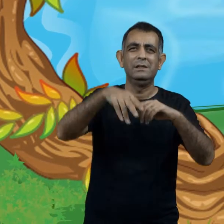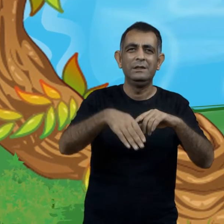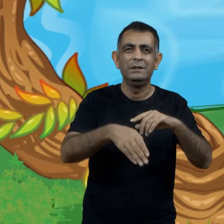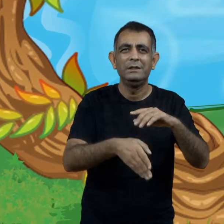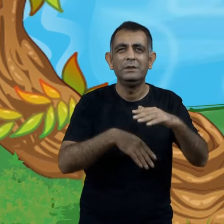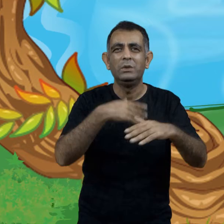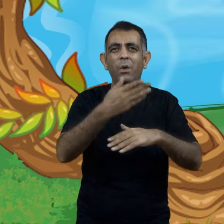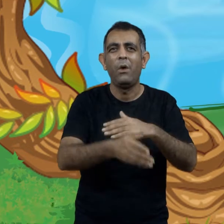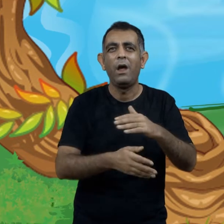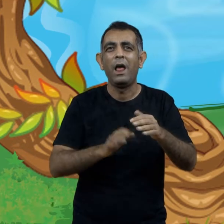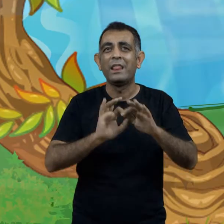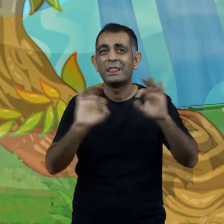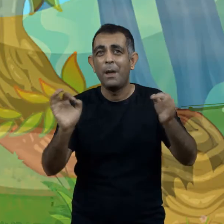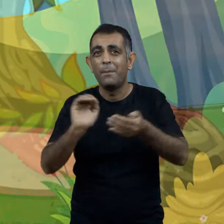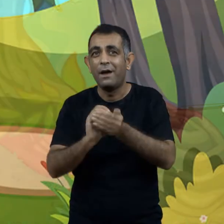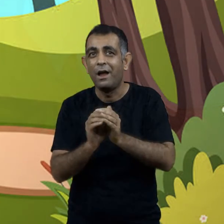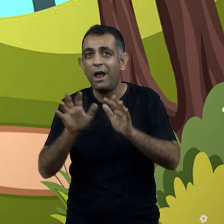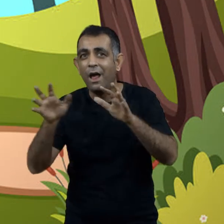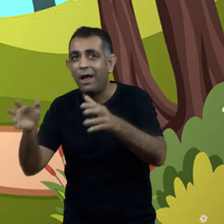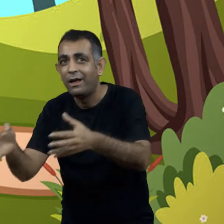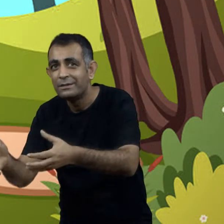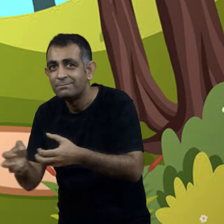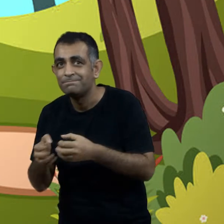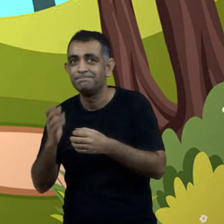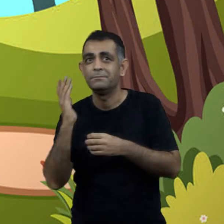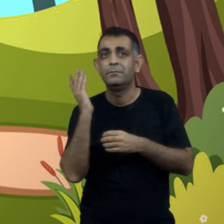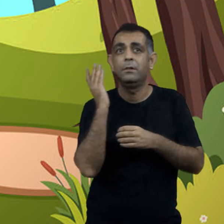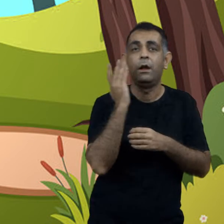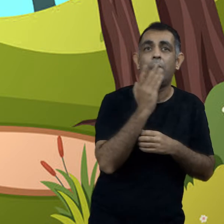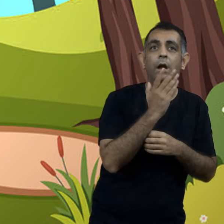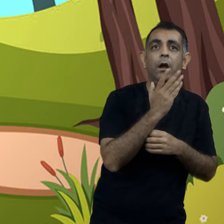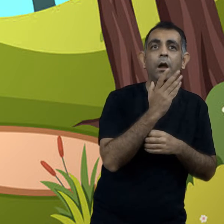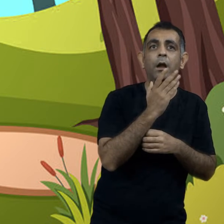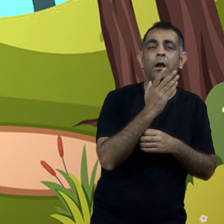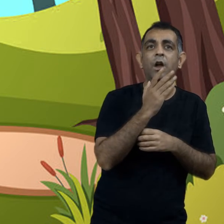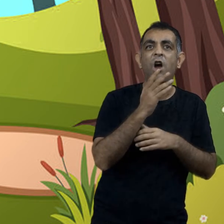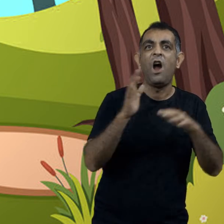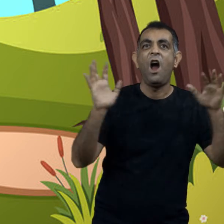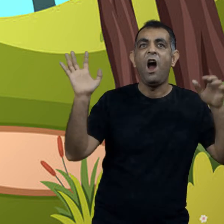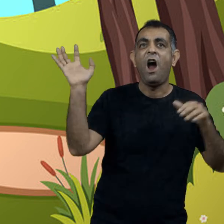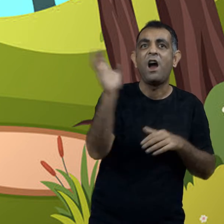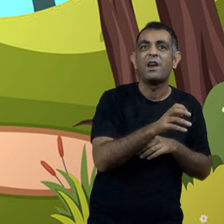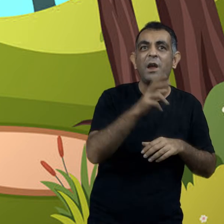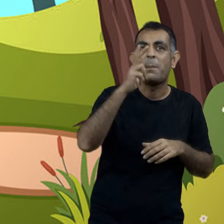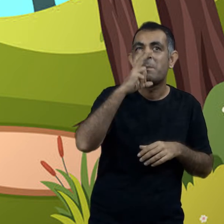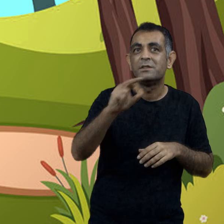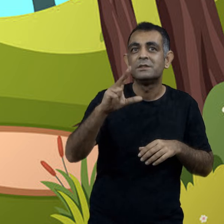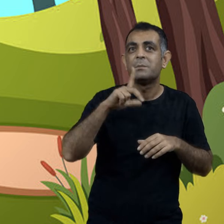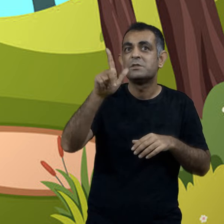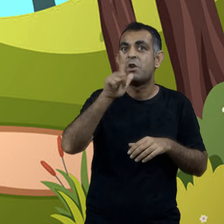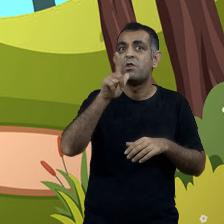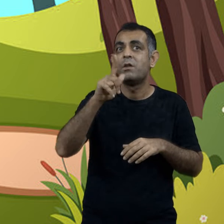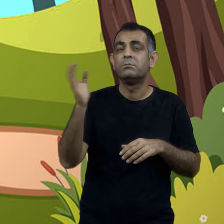kayak merkezine ulaştılar. Tam karı alıp oradan gidiyorlardı ki ayı sesine benzer bir